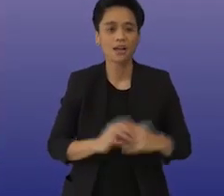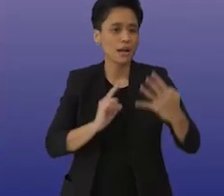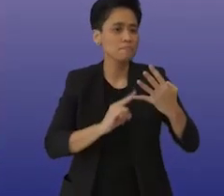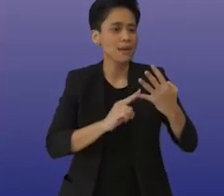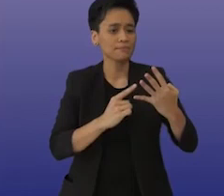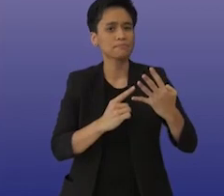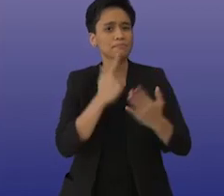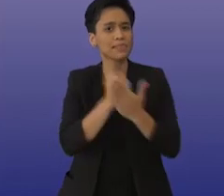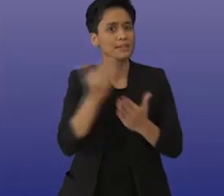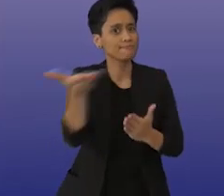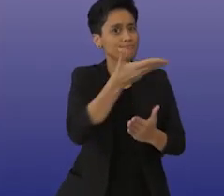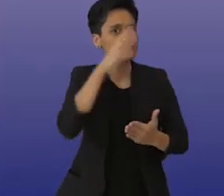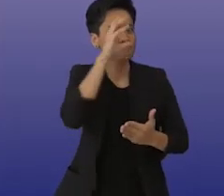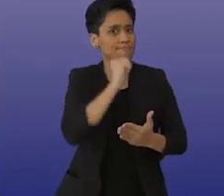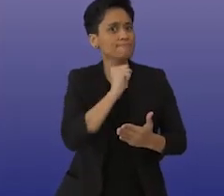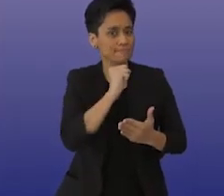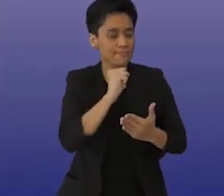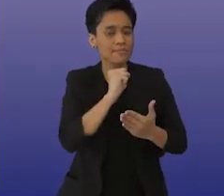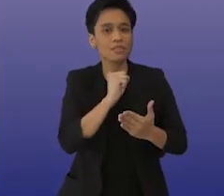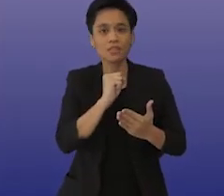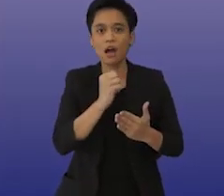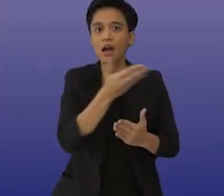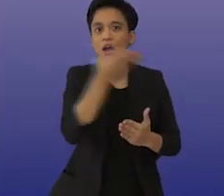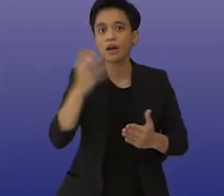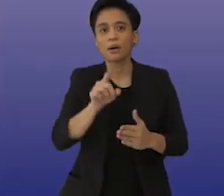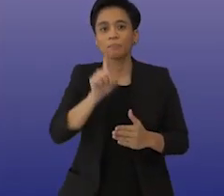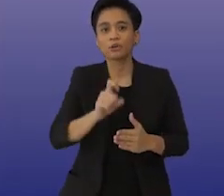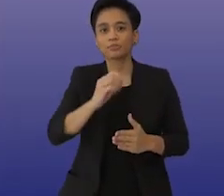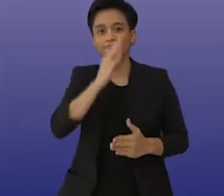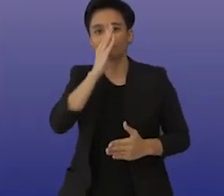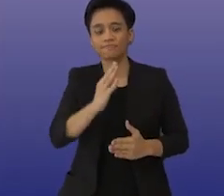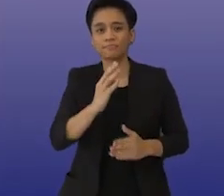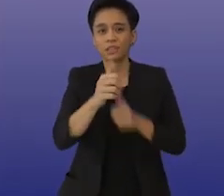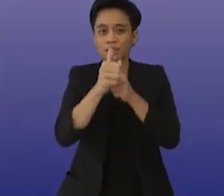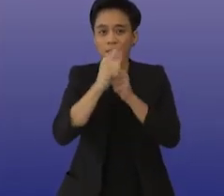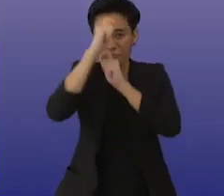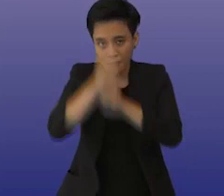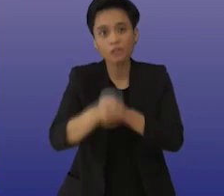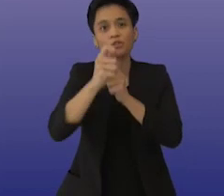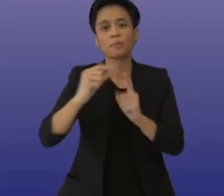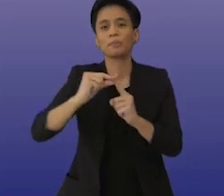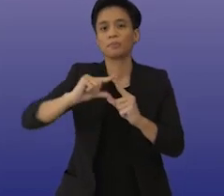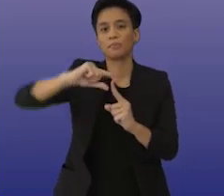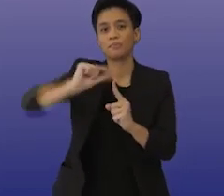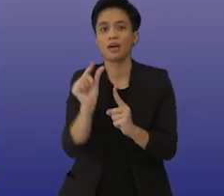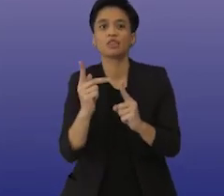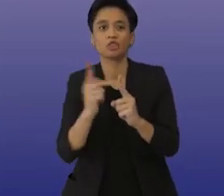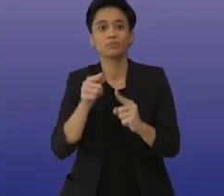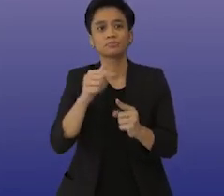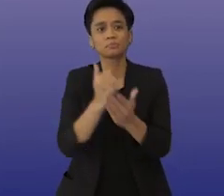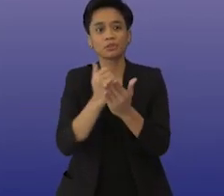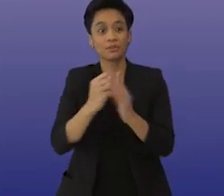bersama bahwa kepatuhan di dalam melaksanakan pemutusan rantai